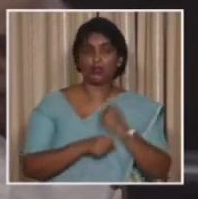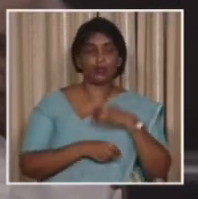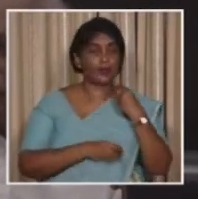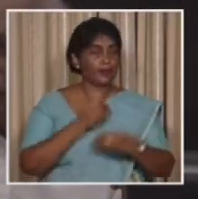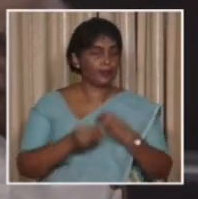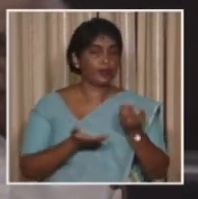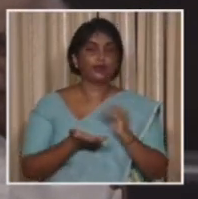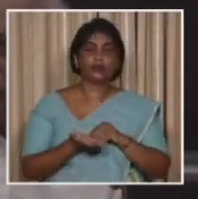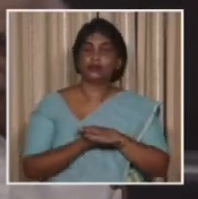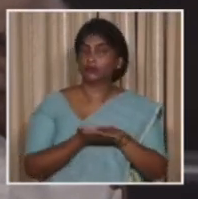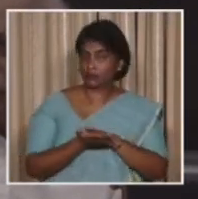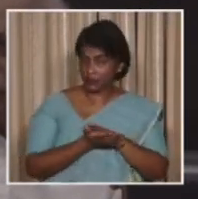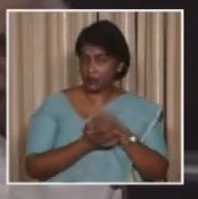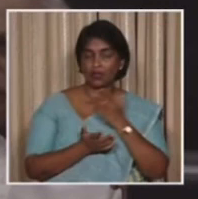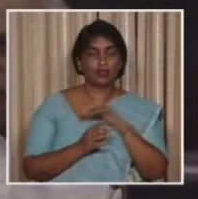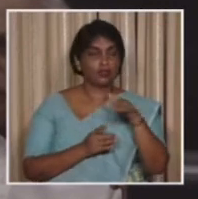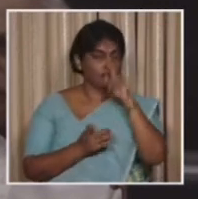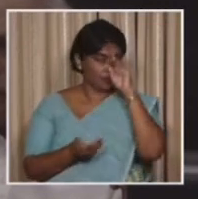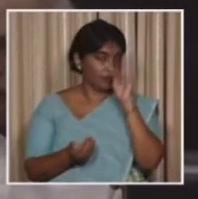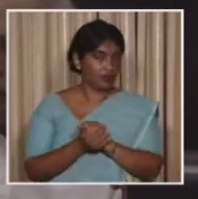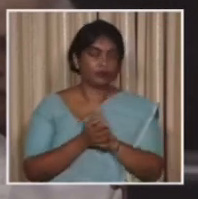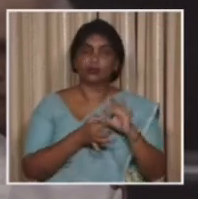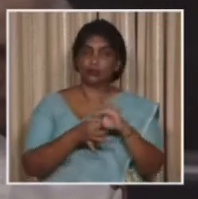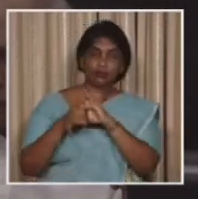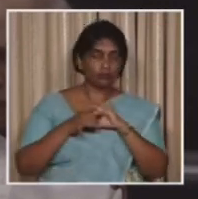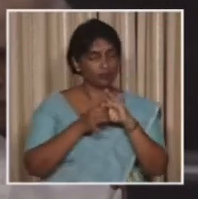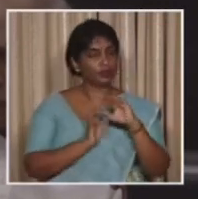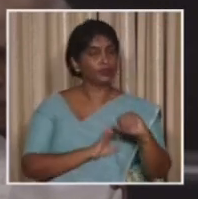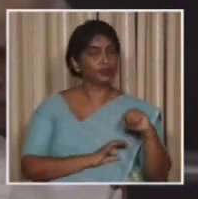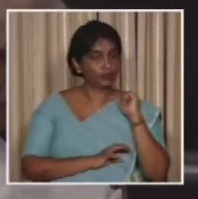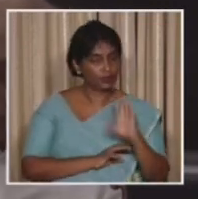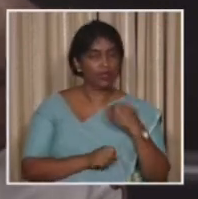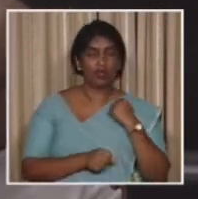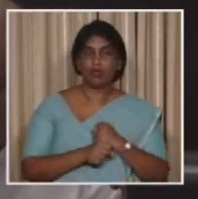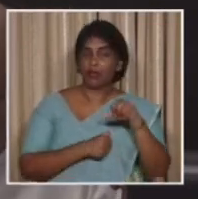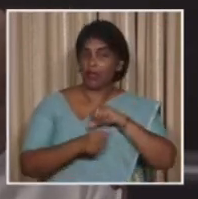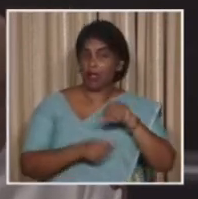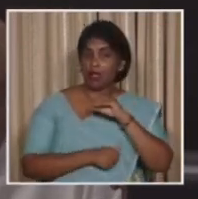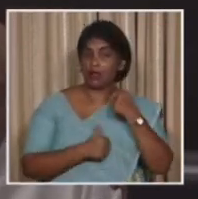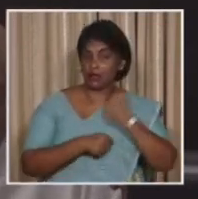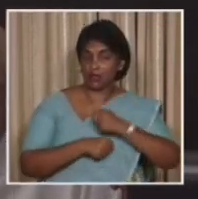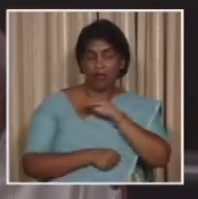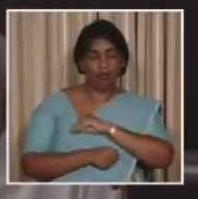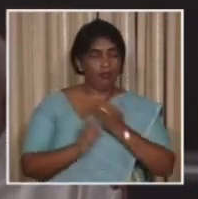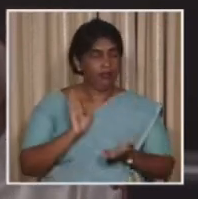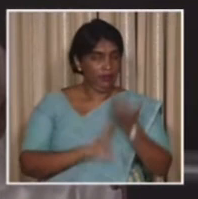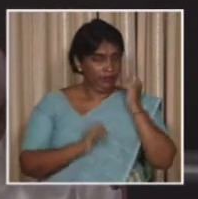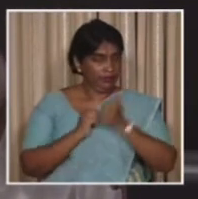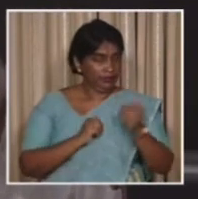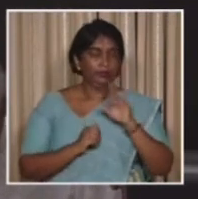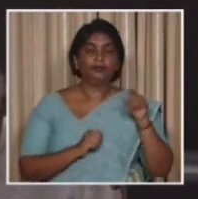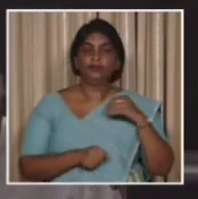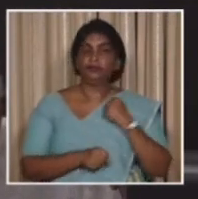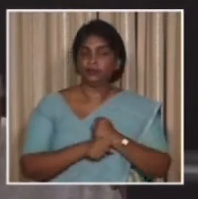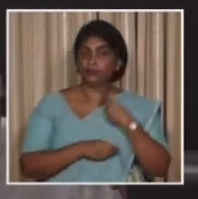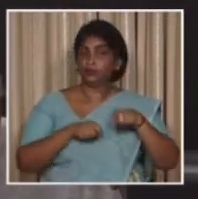ව්‍යාපාර ප්‍රතිසංස්කරණය, සමාජ ආරක්ෂක ජාලය ශක්තිමත් කිරීම, රාජ්‍ය ආදායම් වැඩි කර ගැනීමට කටයුතු කිරීම,